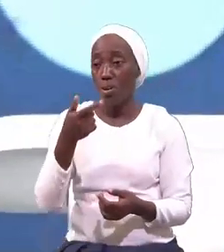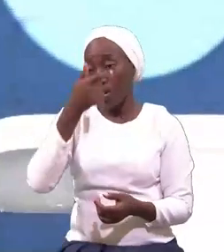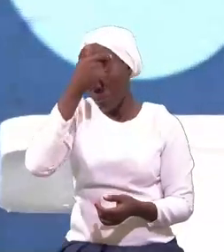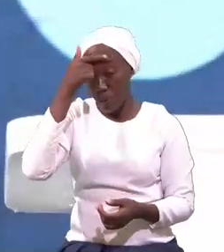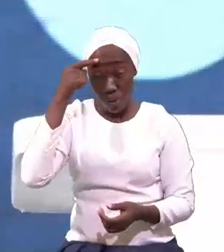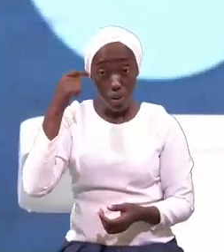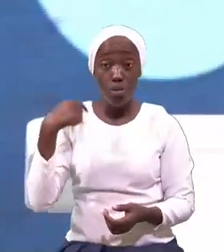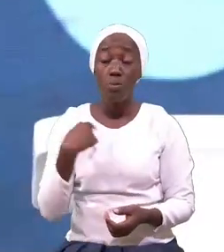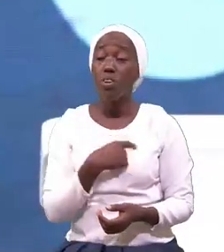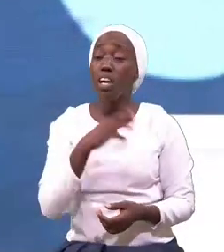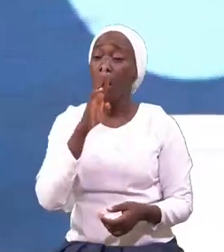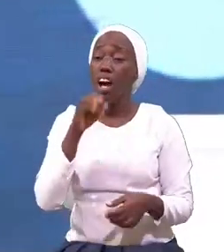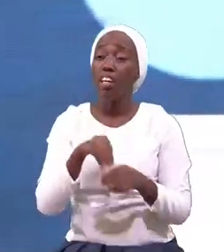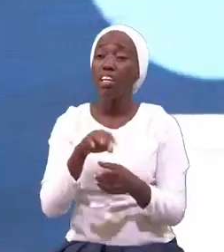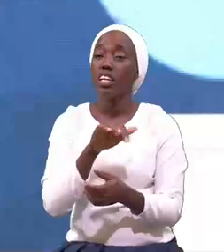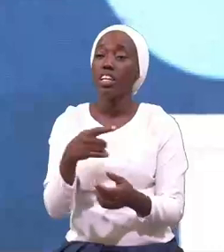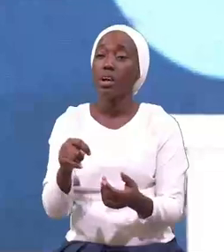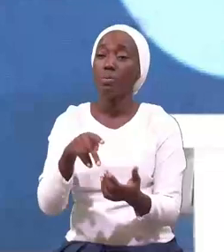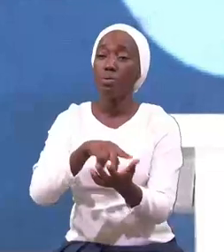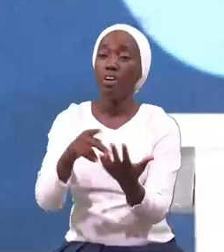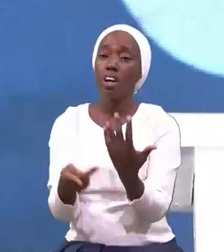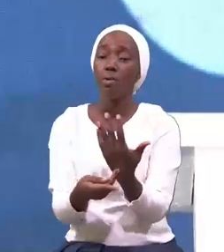Vous savez, nous sommes en une croisade.